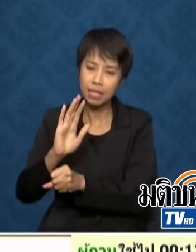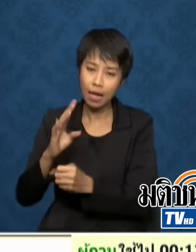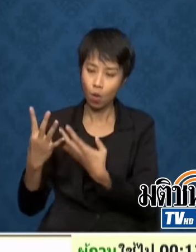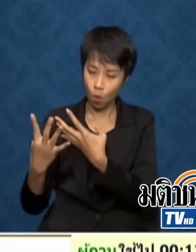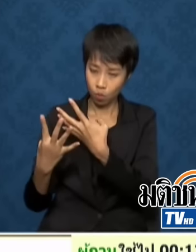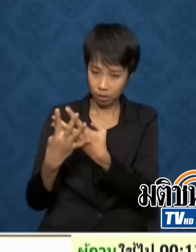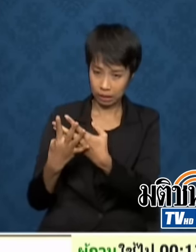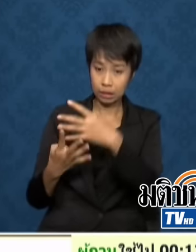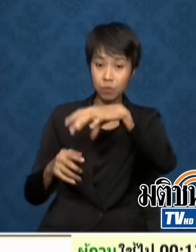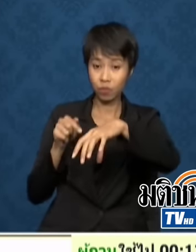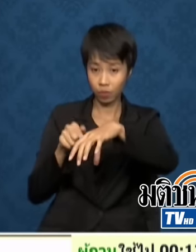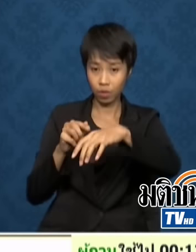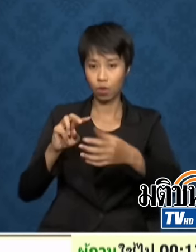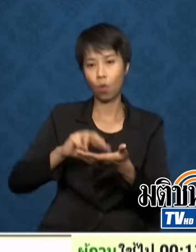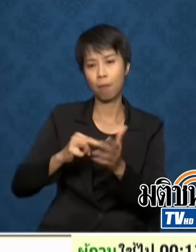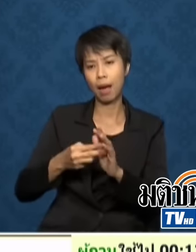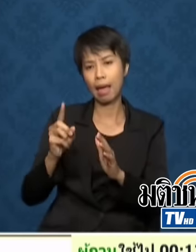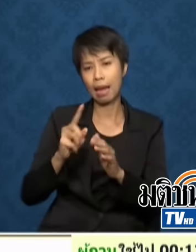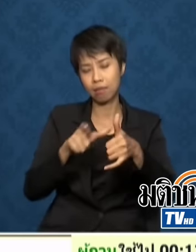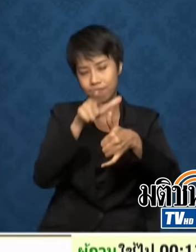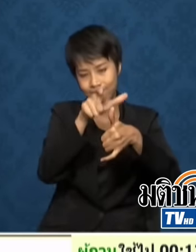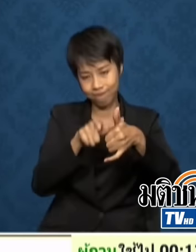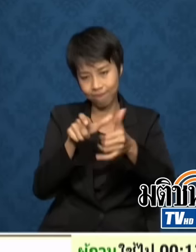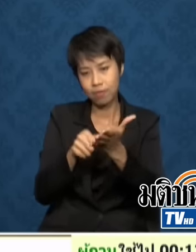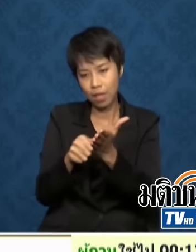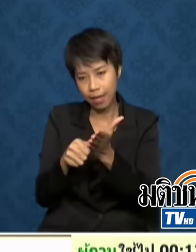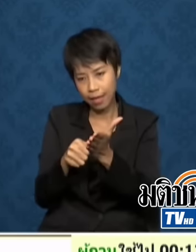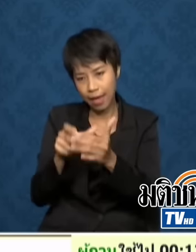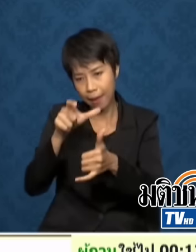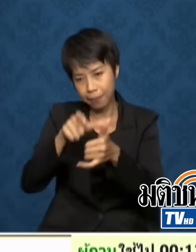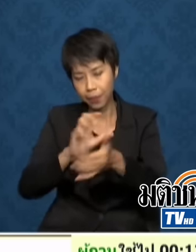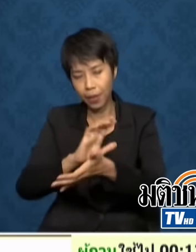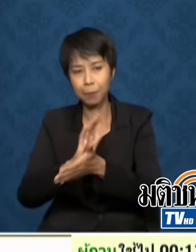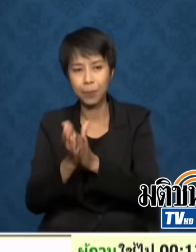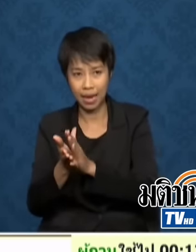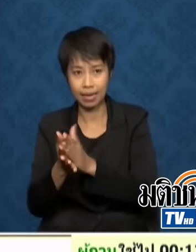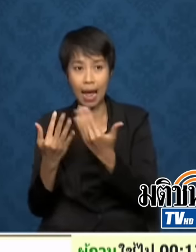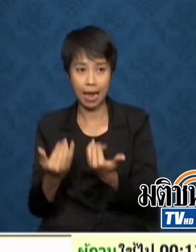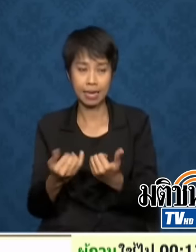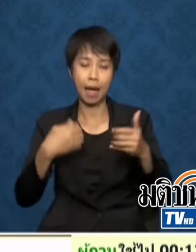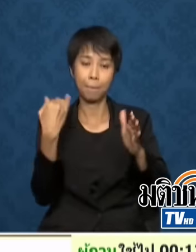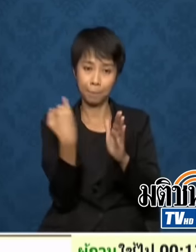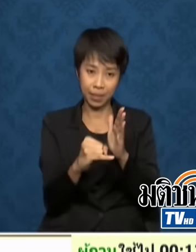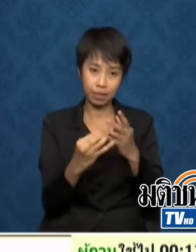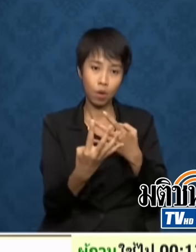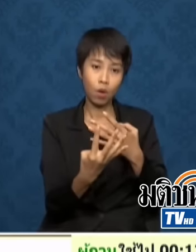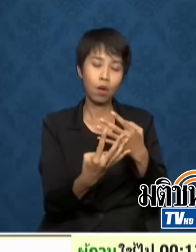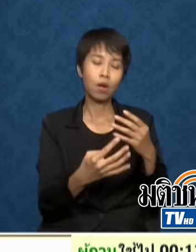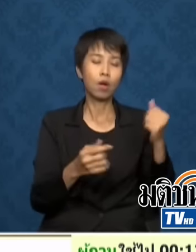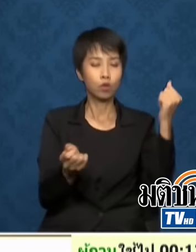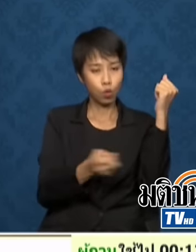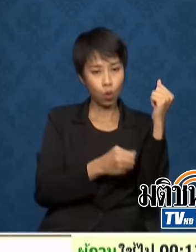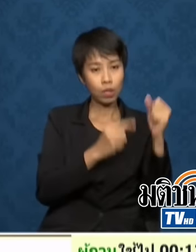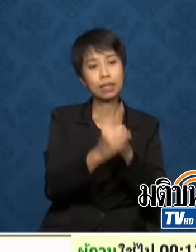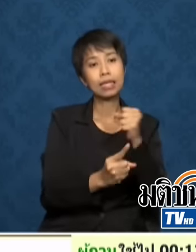ซึ่งผมคิดว่าท่านโทษ1ปีเนี่ยจำคุก6เดือนกับบางคนโ